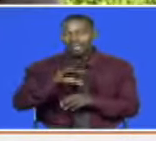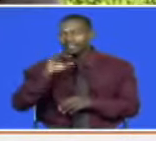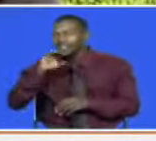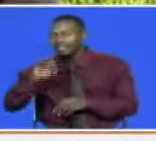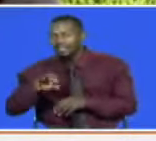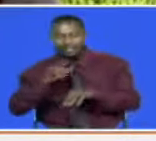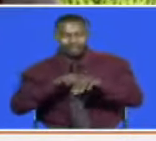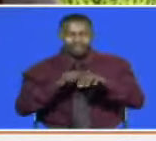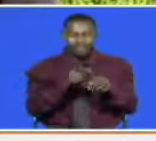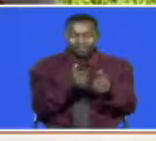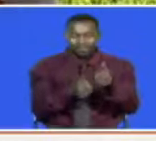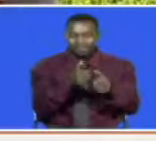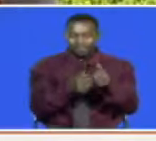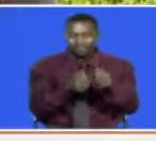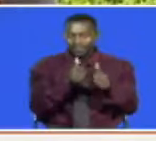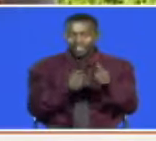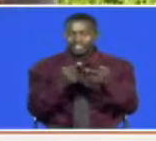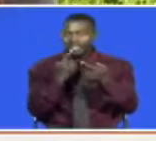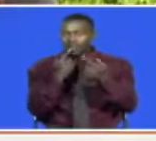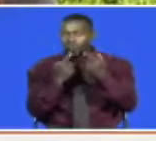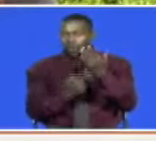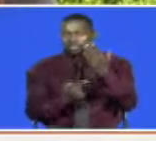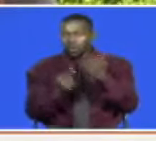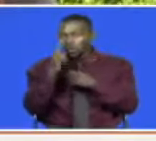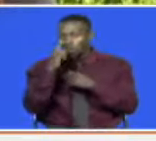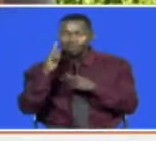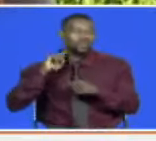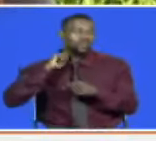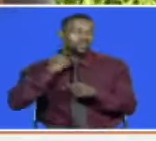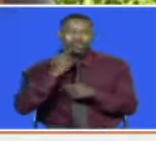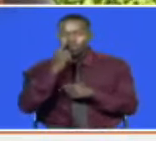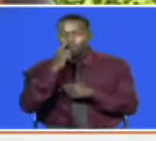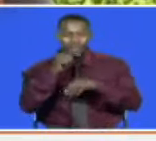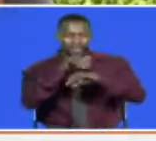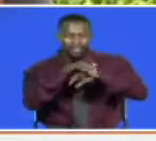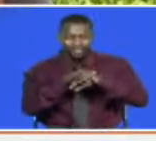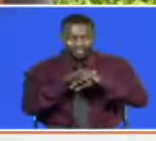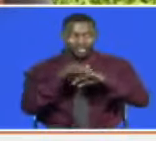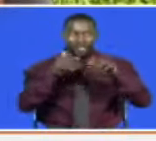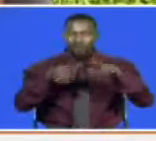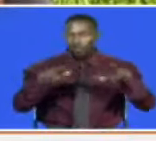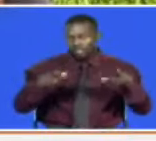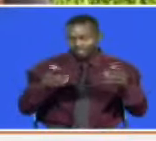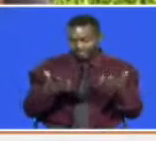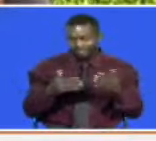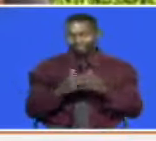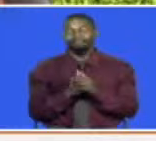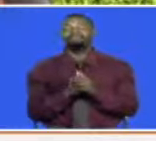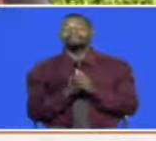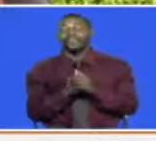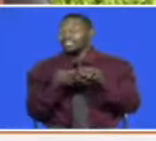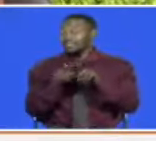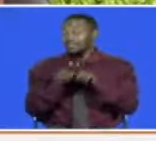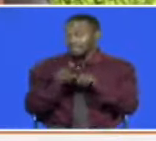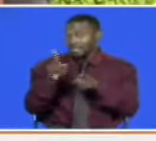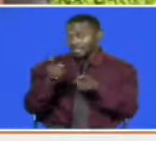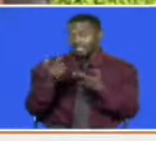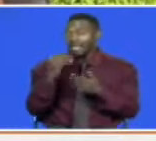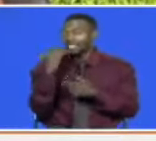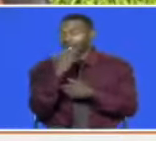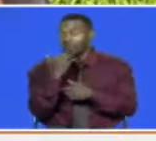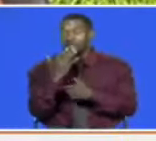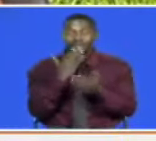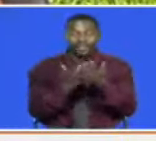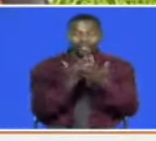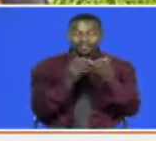akiandika ujumbe wa home sweet home kwa lugha ya Kiingereza, ukipenda nyumbani ni kuzuri. Aidha ameshukuru familia yake kwa